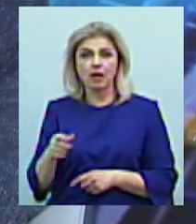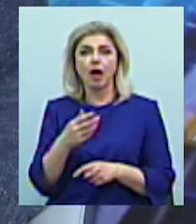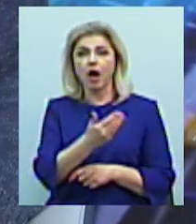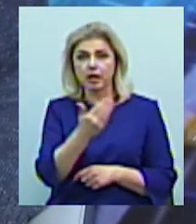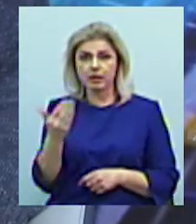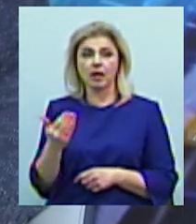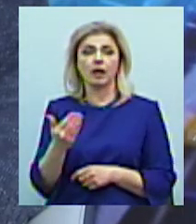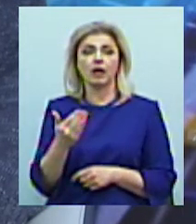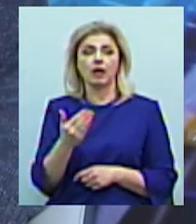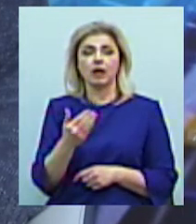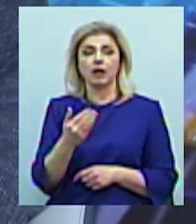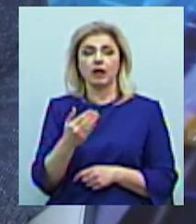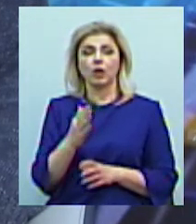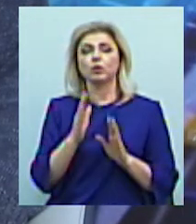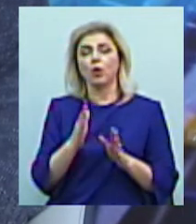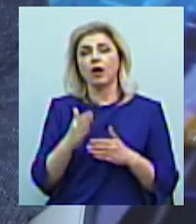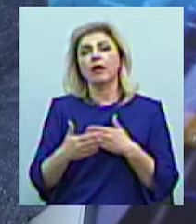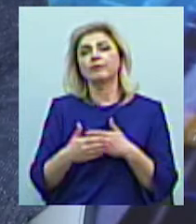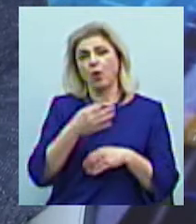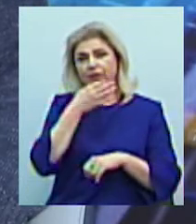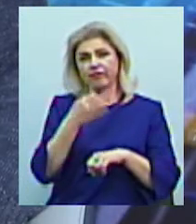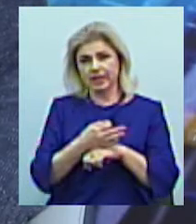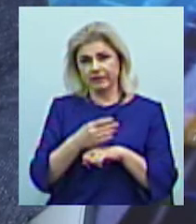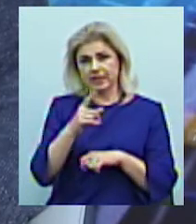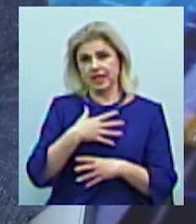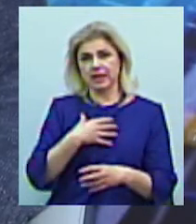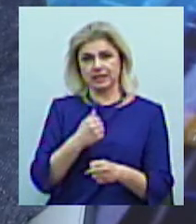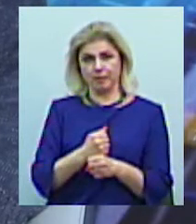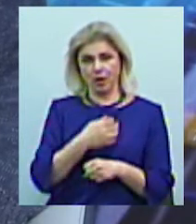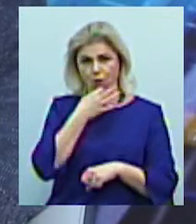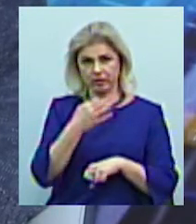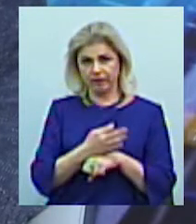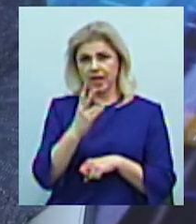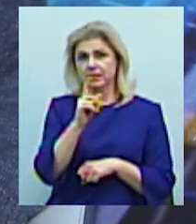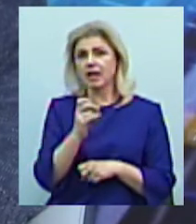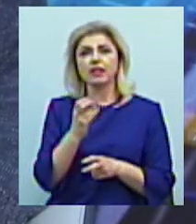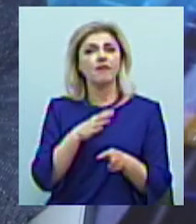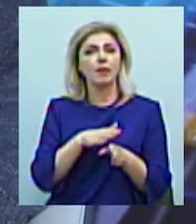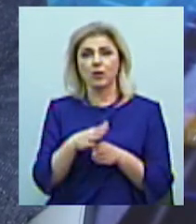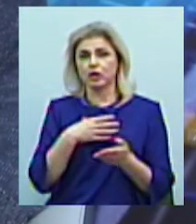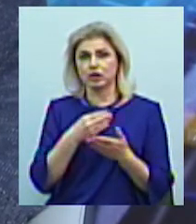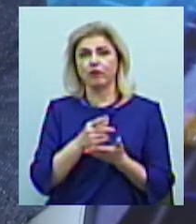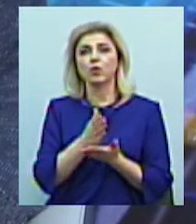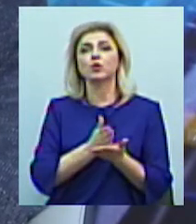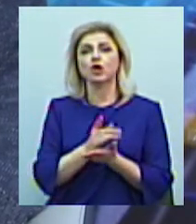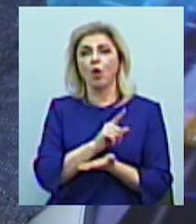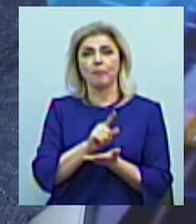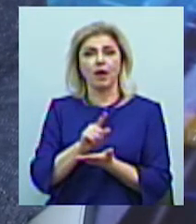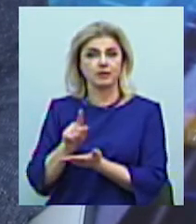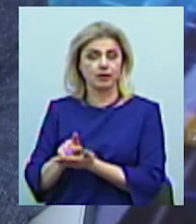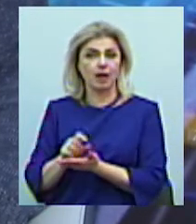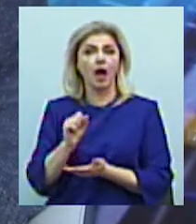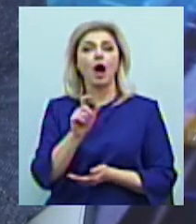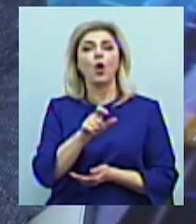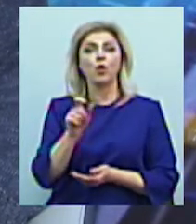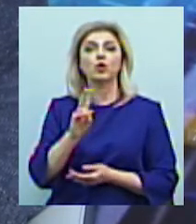дело, несут дисциплинарную ответственность за возможное неисполнение своих служебных обязанностей. Лица, которые выше